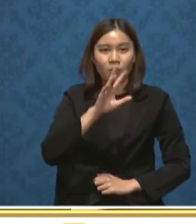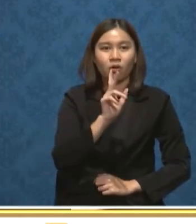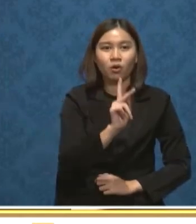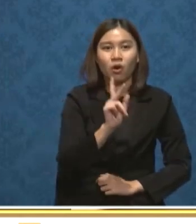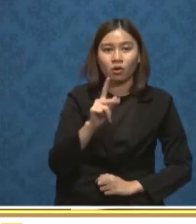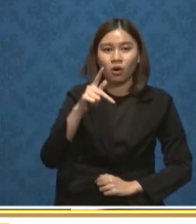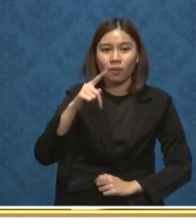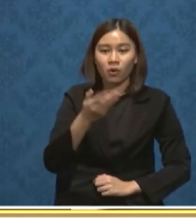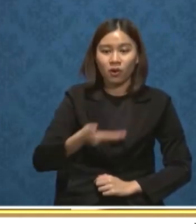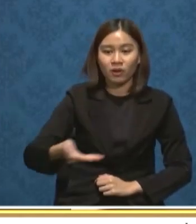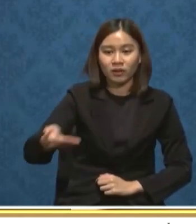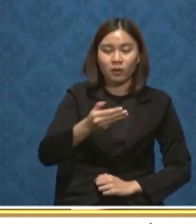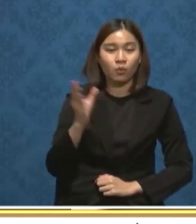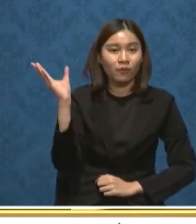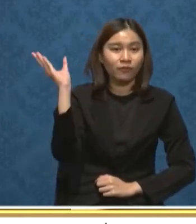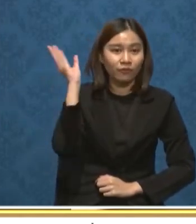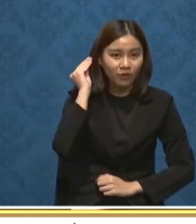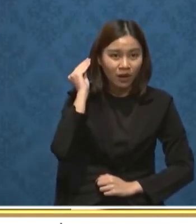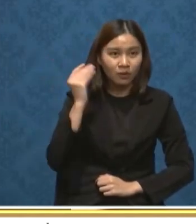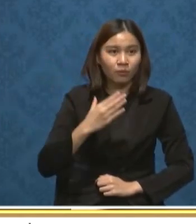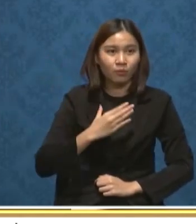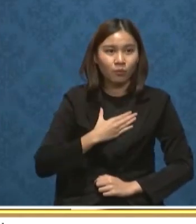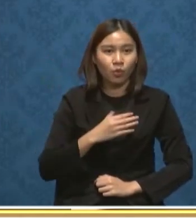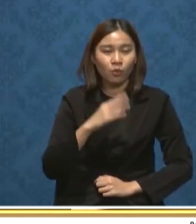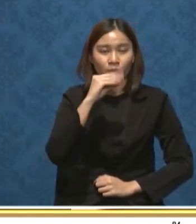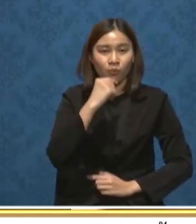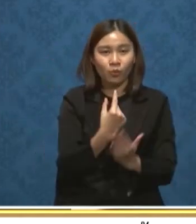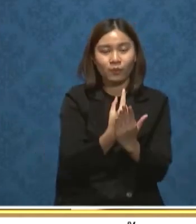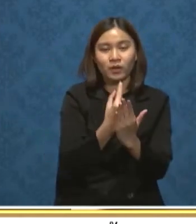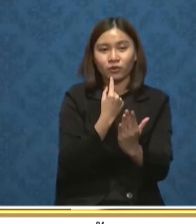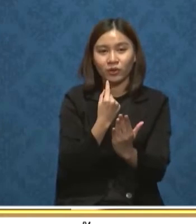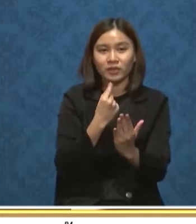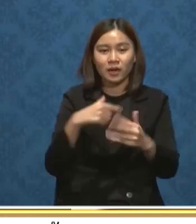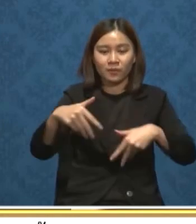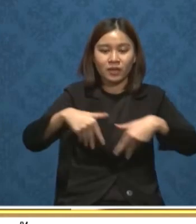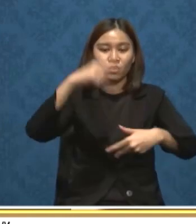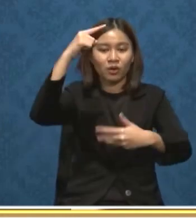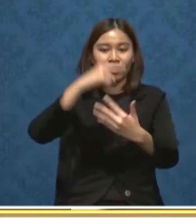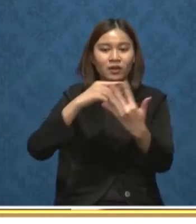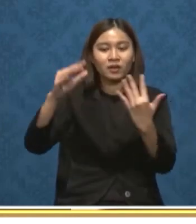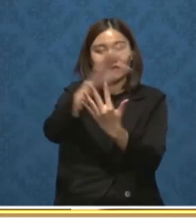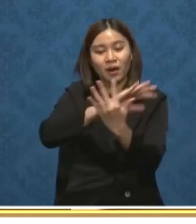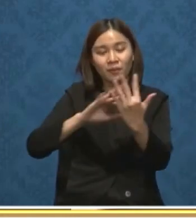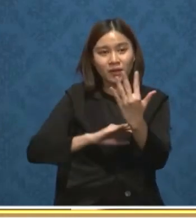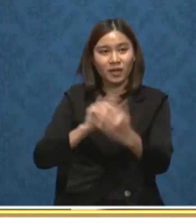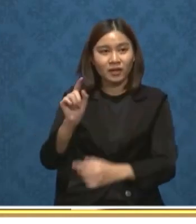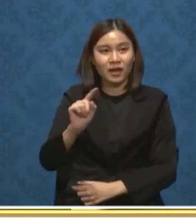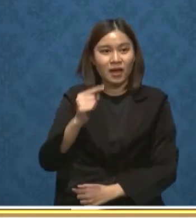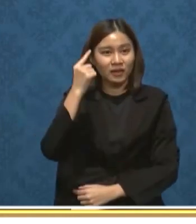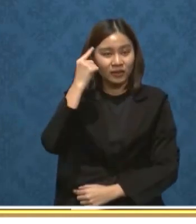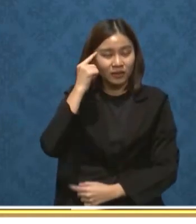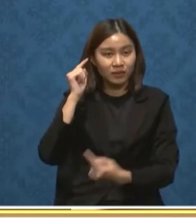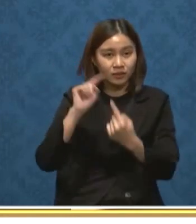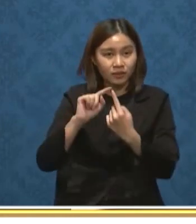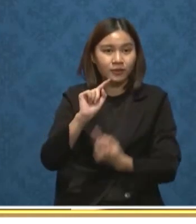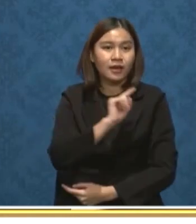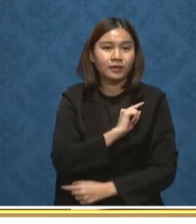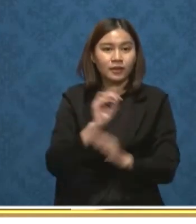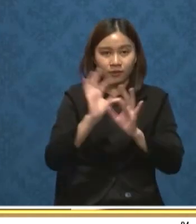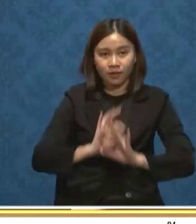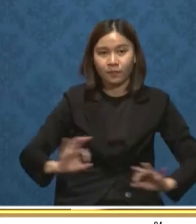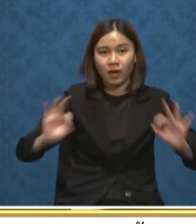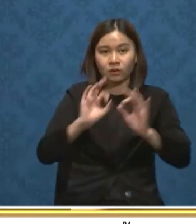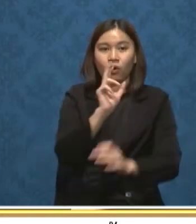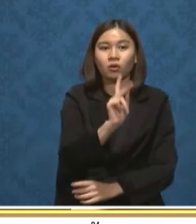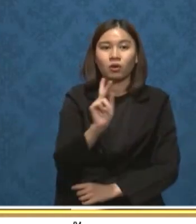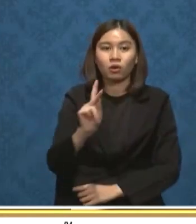ที่นั่งฟังตรงนี้และผมพูดแทนใจประชาชนทั้งประเทศได้ตนักถหน้าที่สำคญของก.ก.